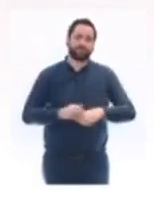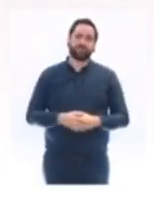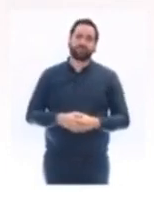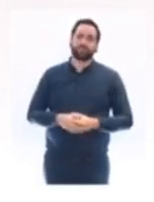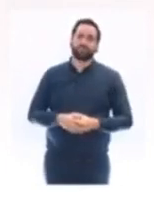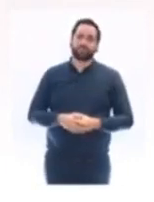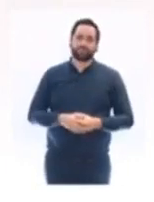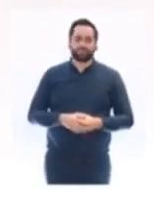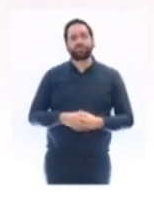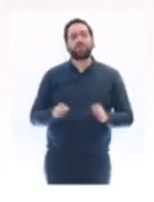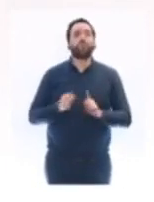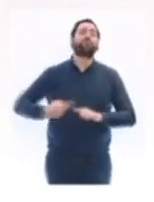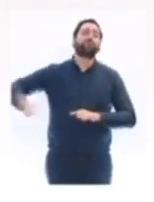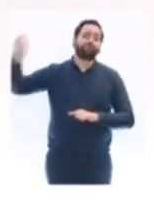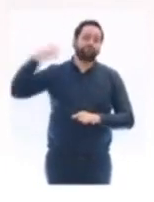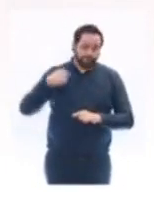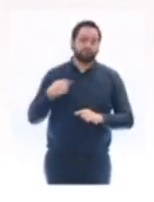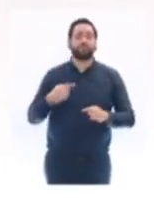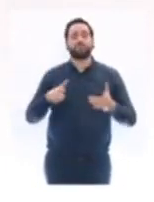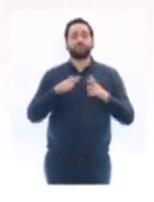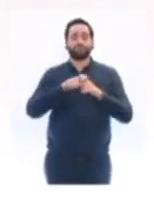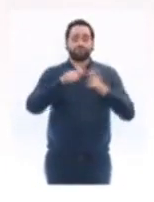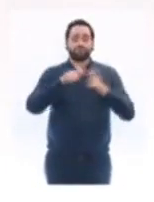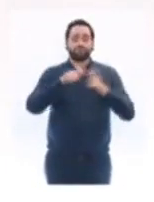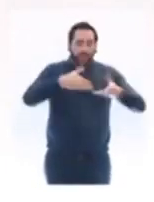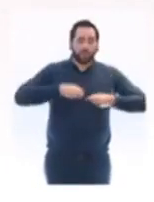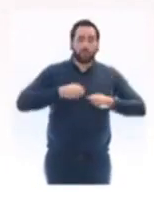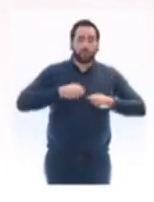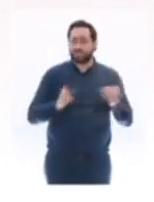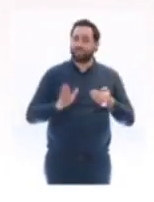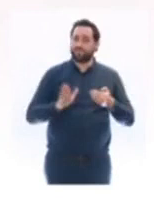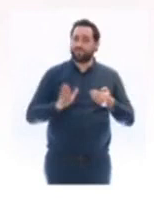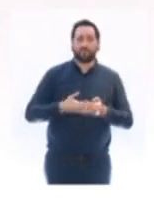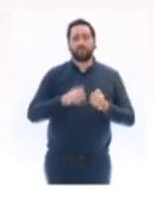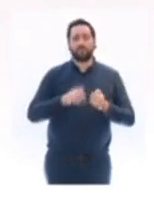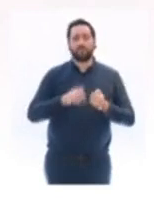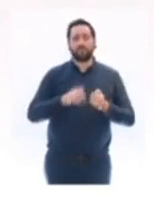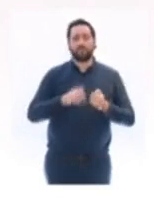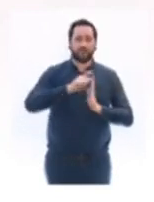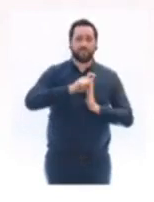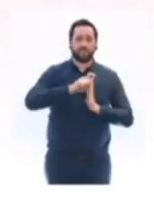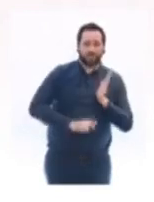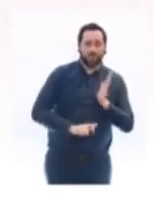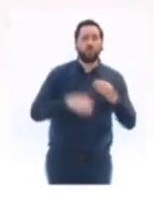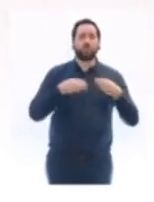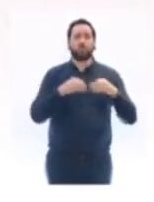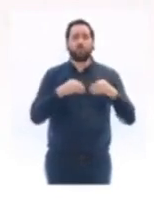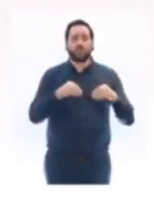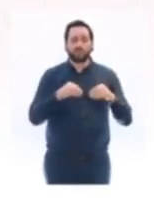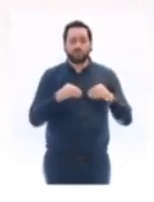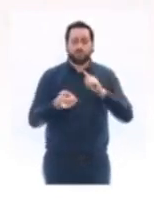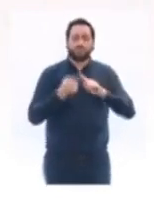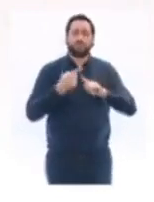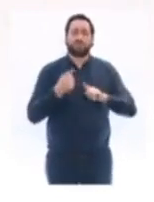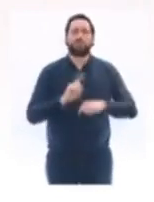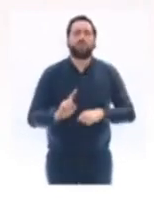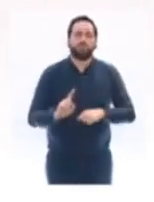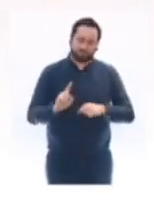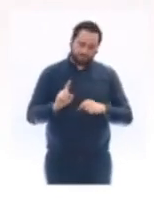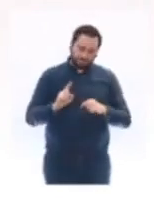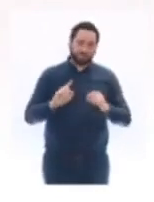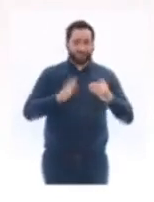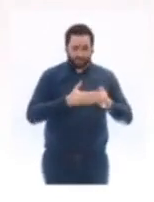Les bars et les restaurants, les commerces, autres que de première nécessité, les salles polyvalentes, les salles de conférences, les